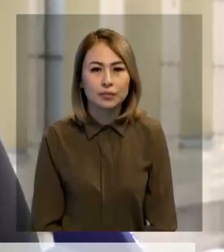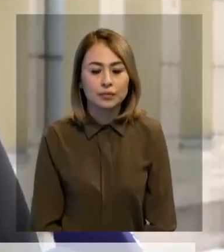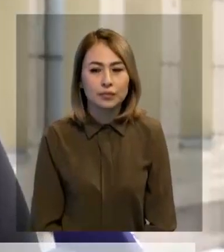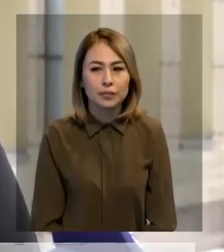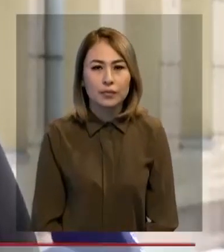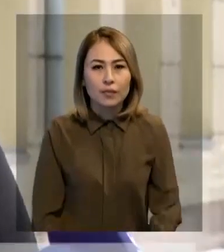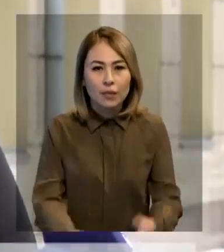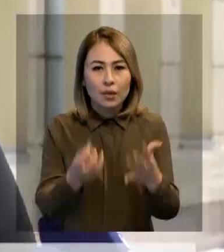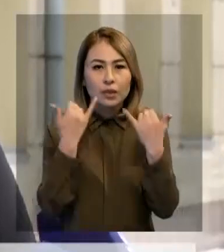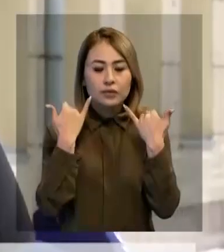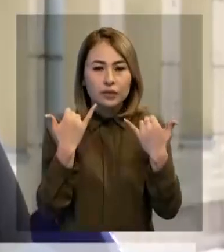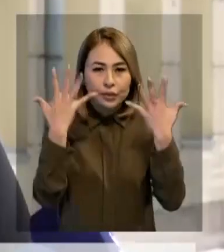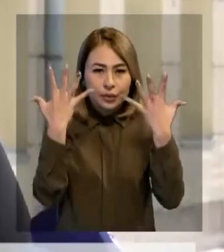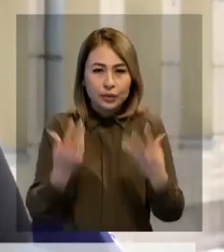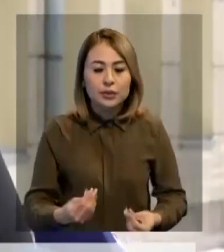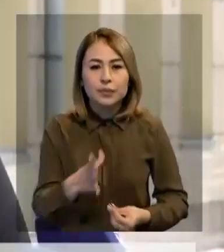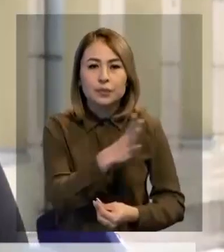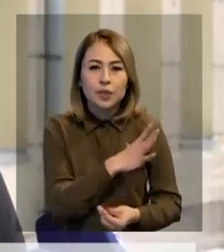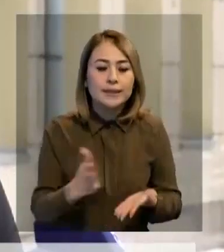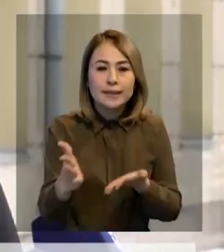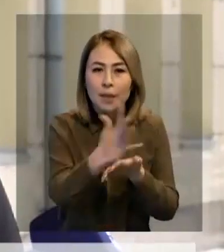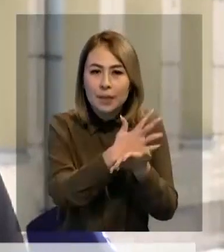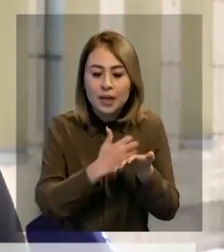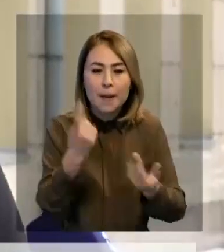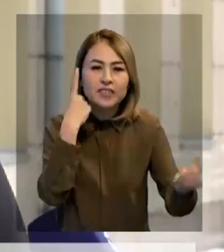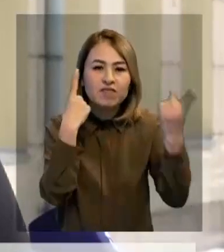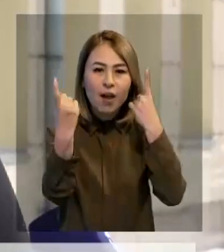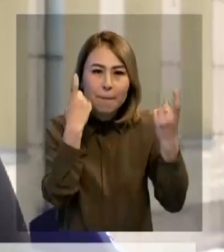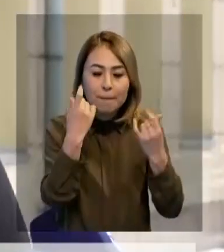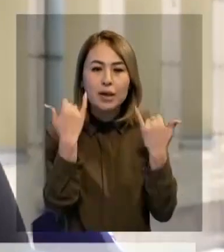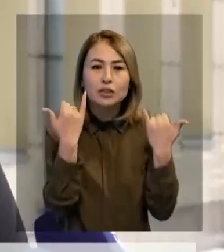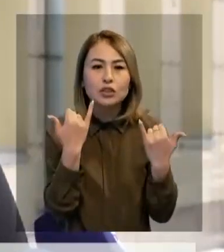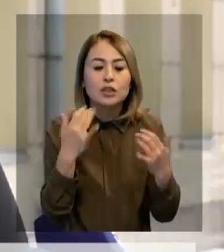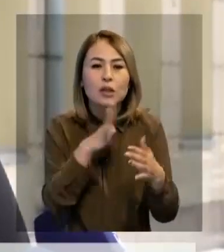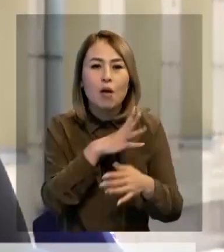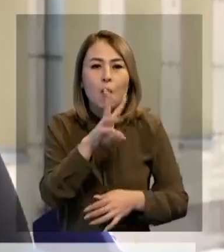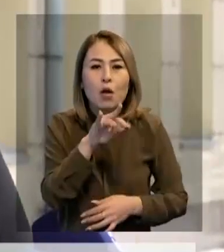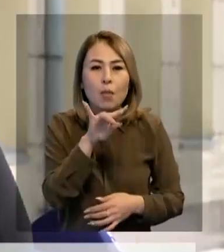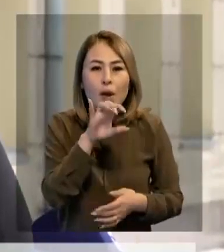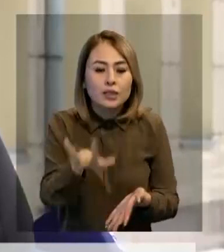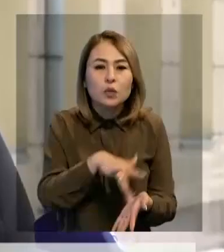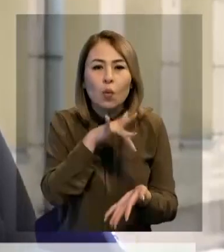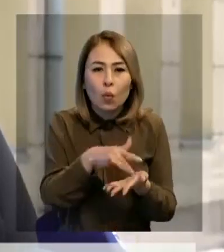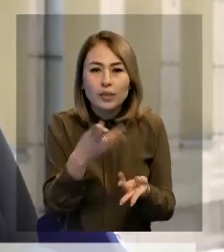На сегодняшний день мы пока собираем. Бүгінгі таңда тиісті мәліметтер жиналып жатыр. Біз монополист компанияға жылу